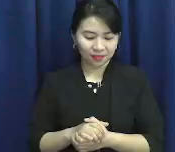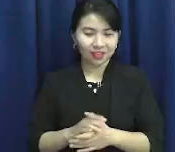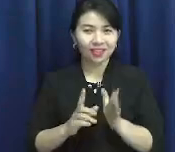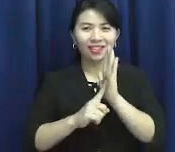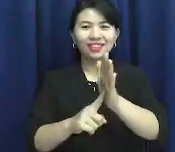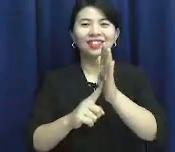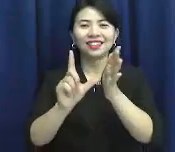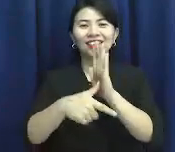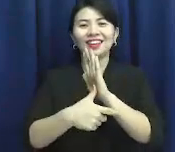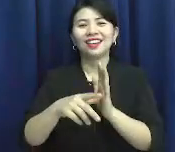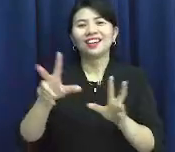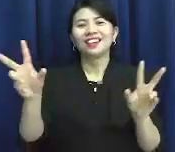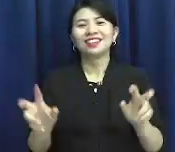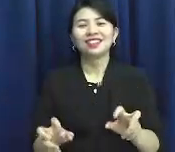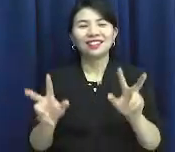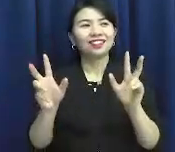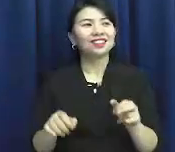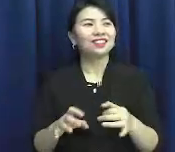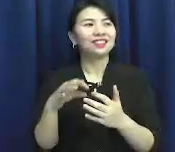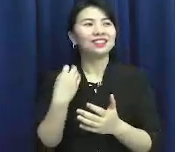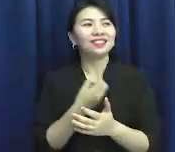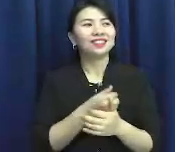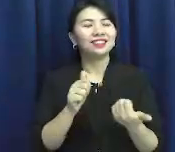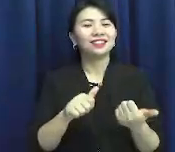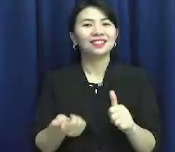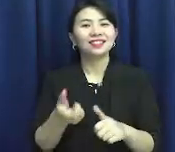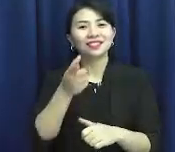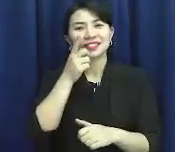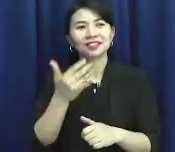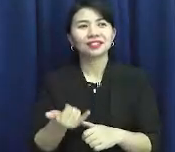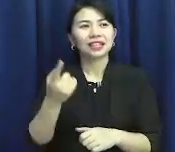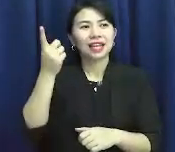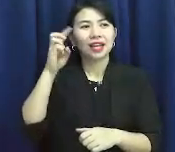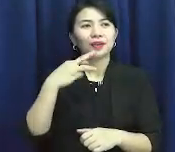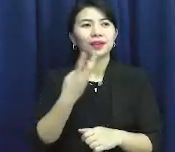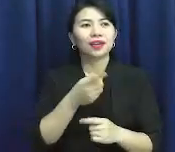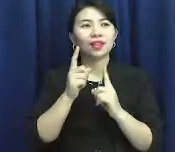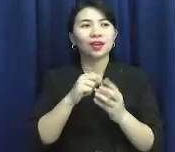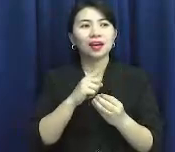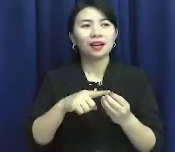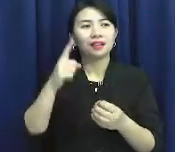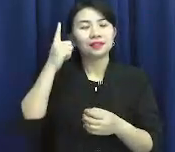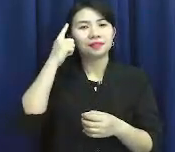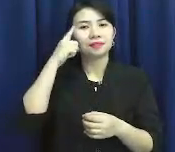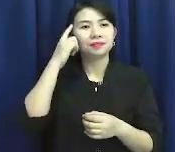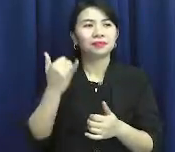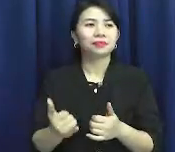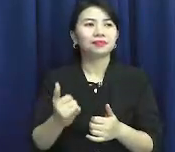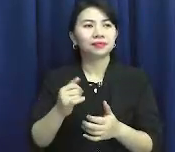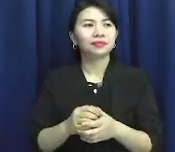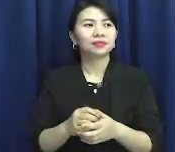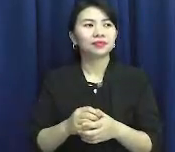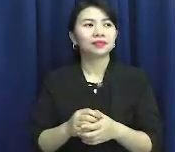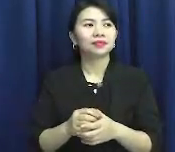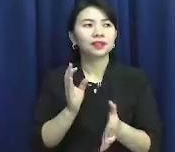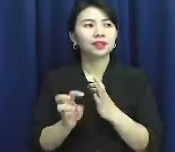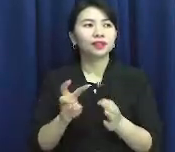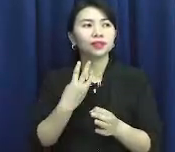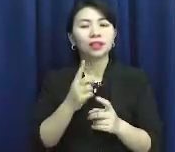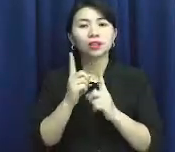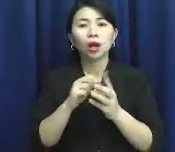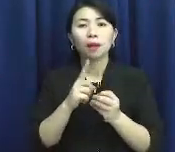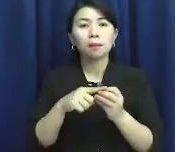niyo. Ngayon, ito yung sinasabi ko sa inyo. Pakinggan nyo maigi. Intellectual ang usapan. Pag intellectual ang kausapan